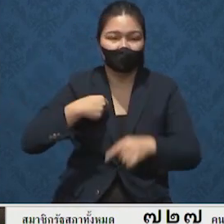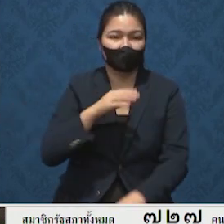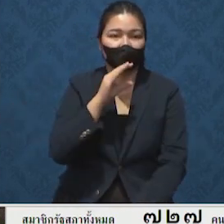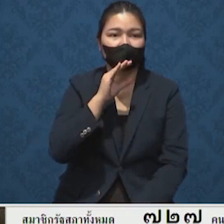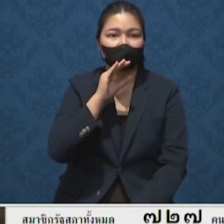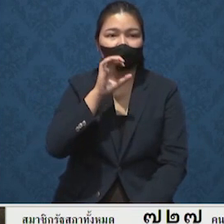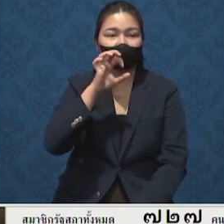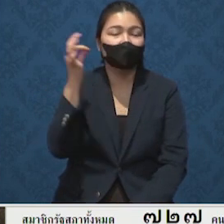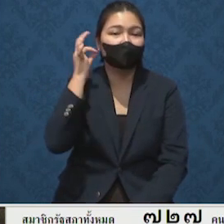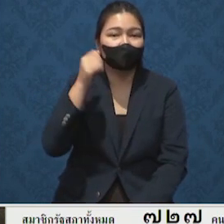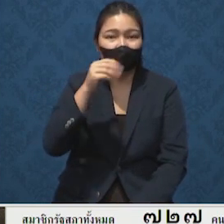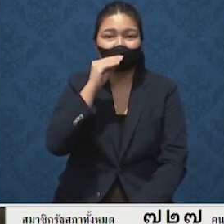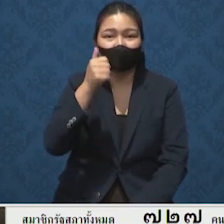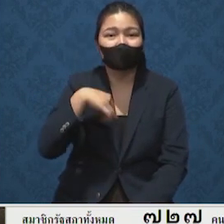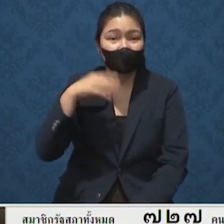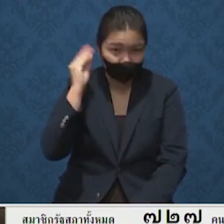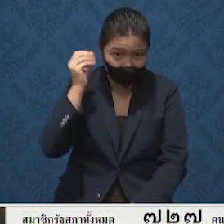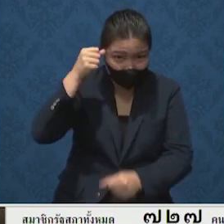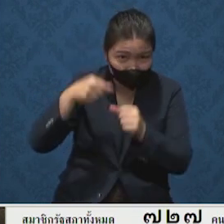จำเสียงได้หรือครับ